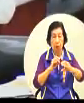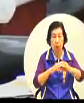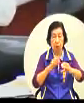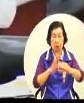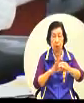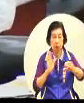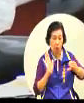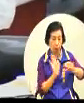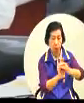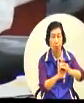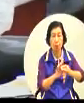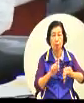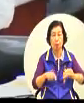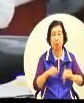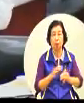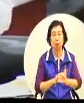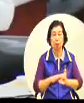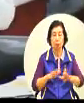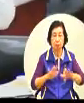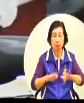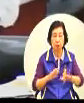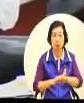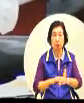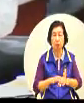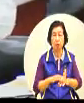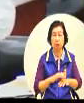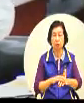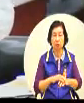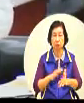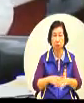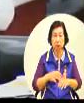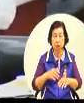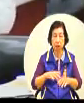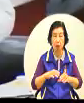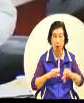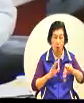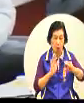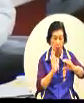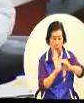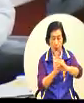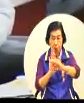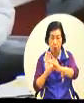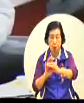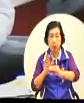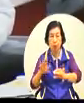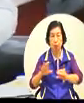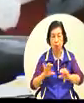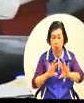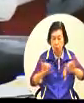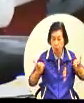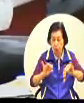夜溢引水的洞口以及深洞里面呢，都是塞爆土方。既